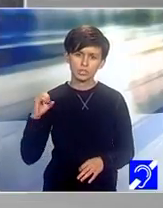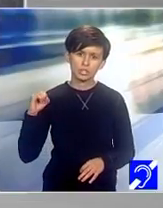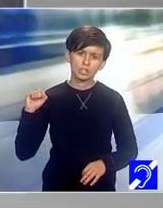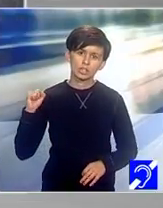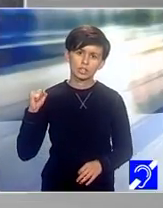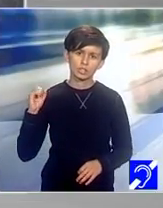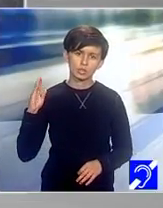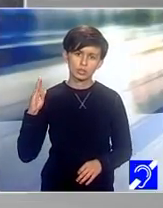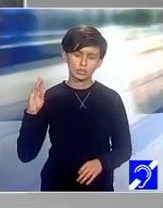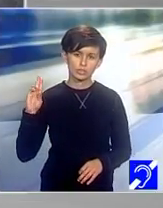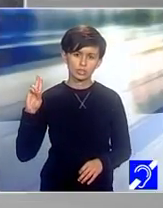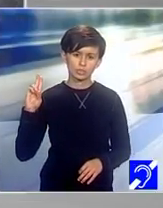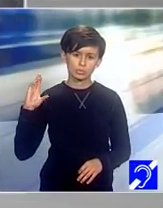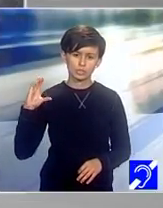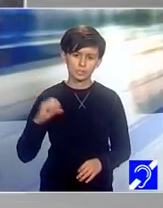Așadar,